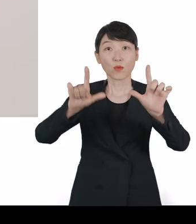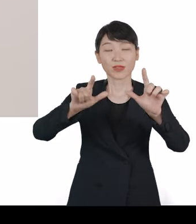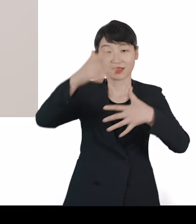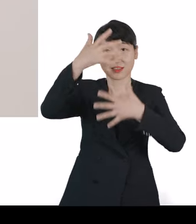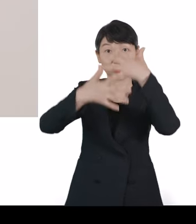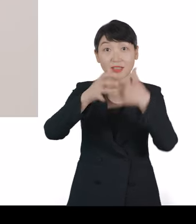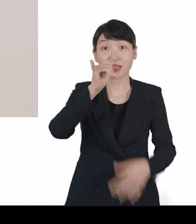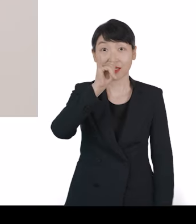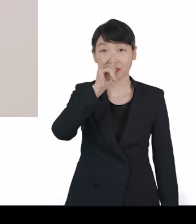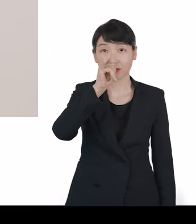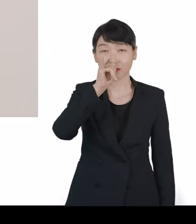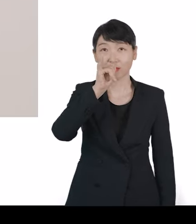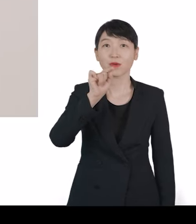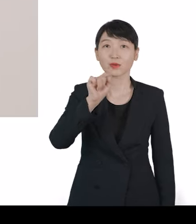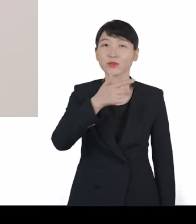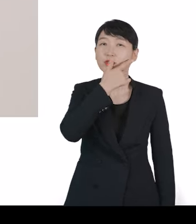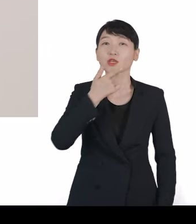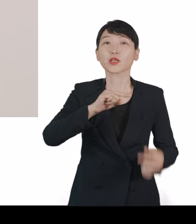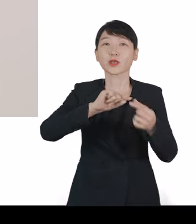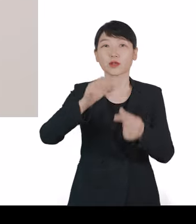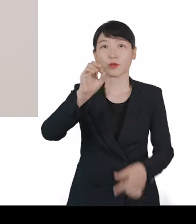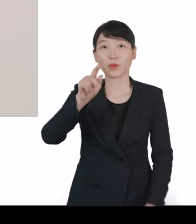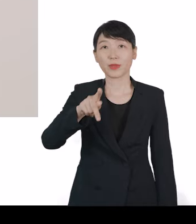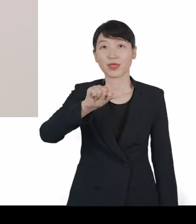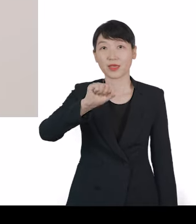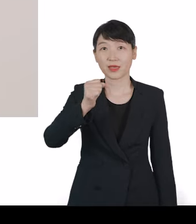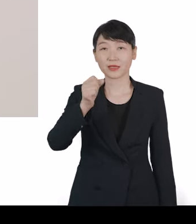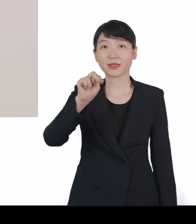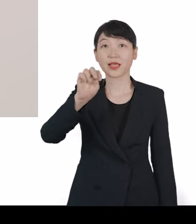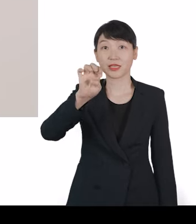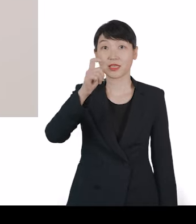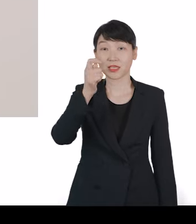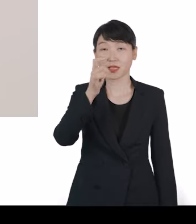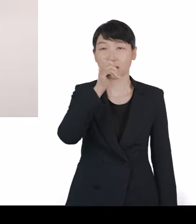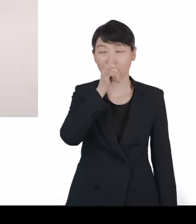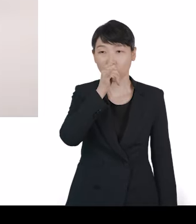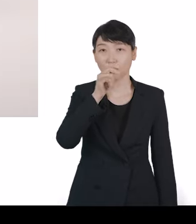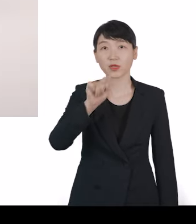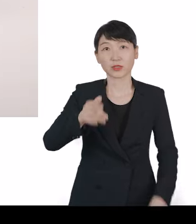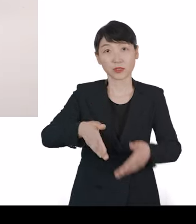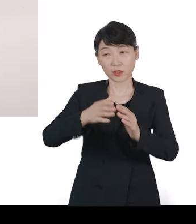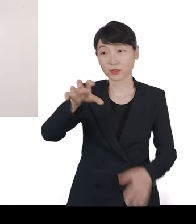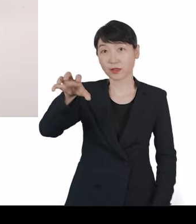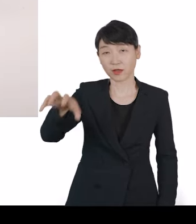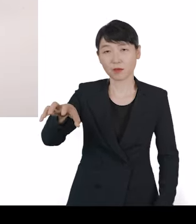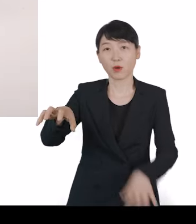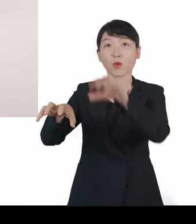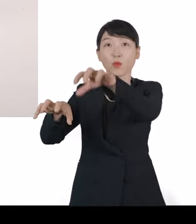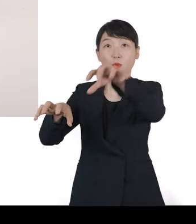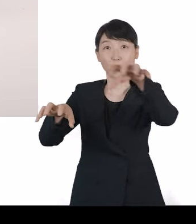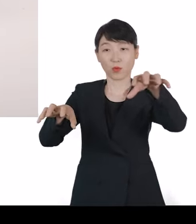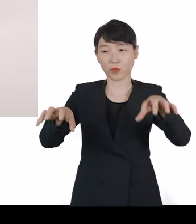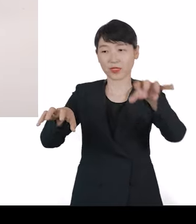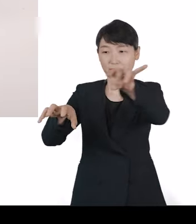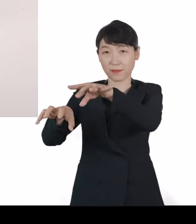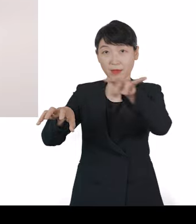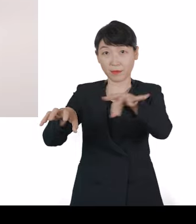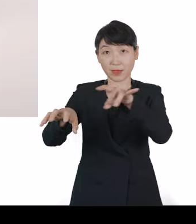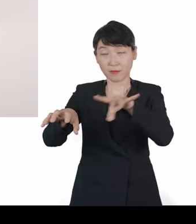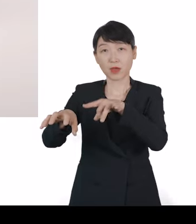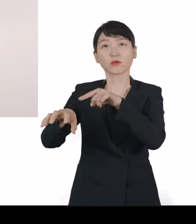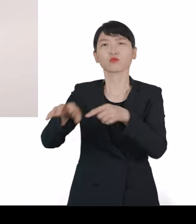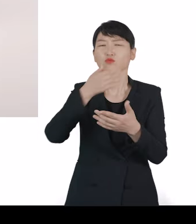게이트웨이는 화면과 같이 반원 모양의 오파스넷 글자가 적혀있는 장비로 IoT 센서 데이터를 수집하고